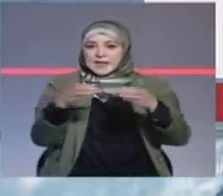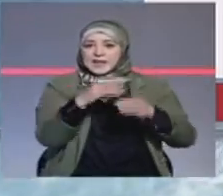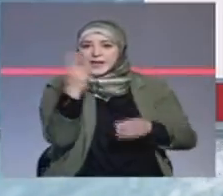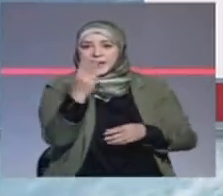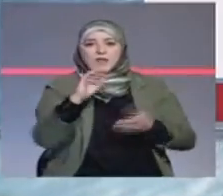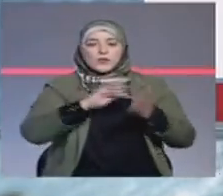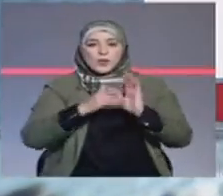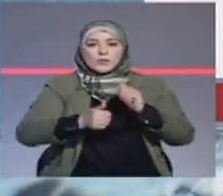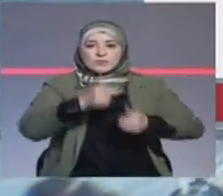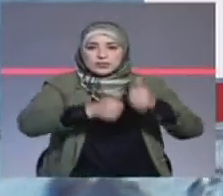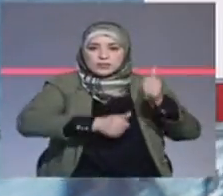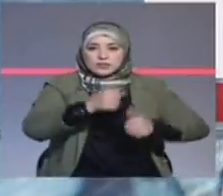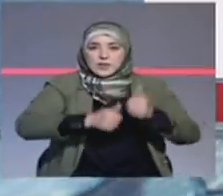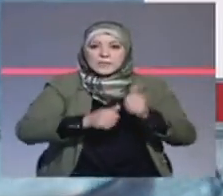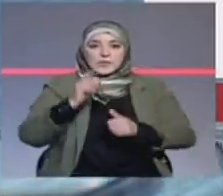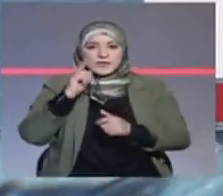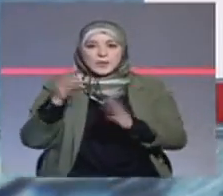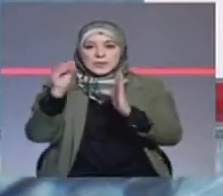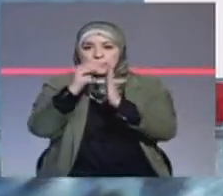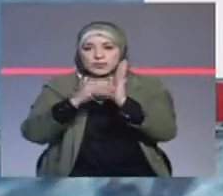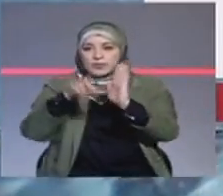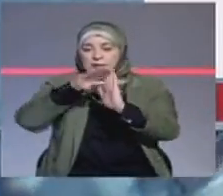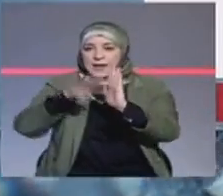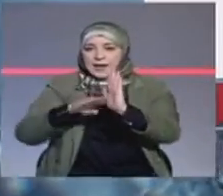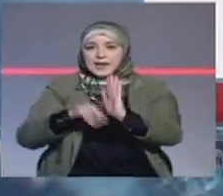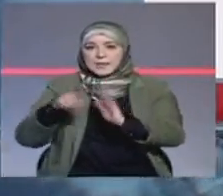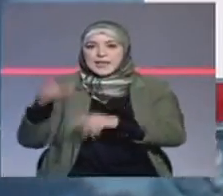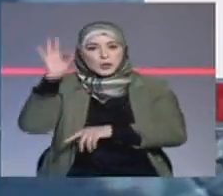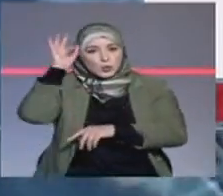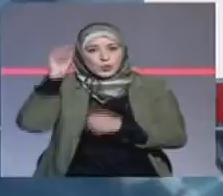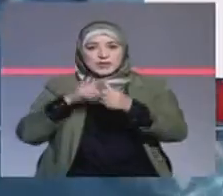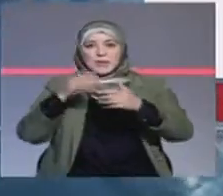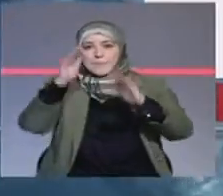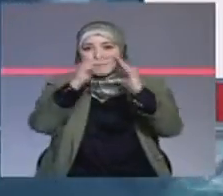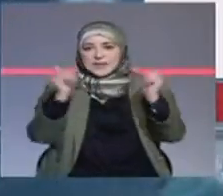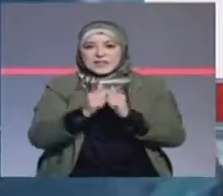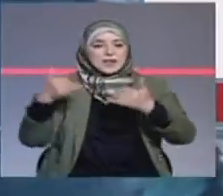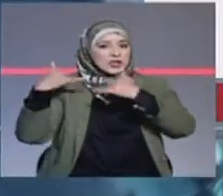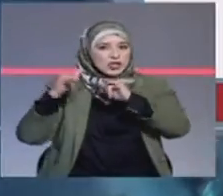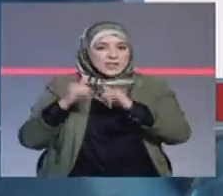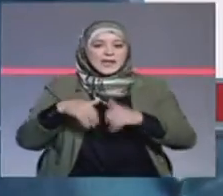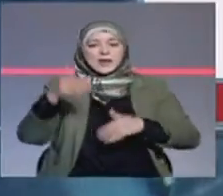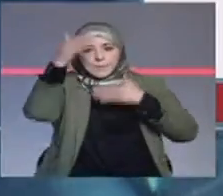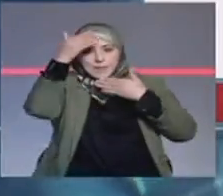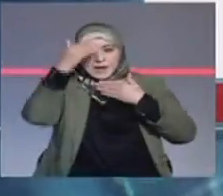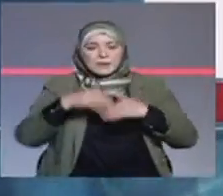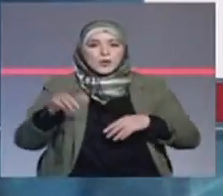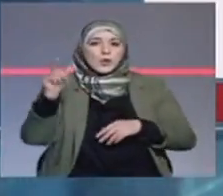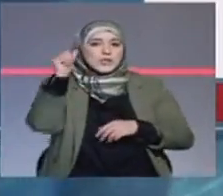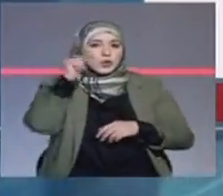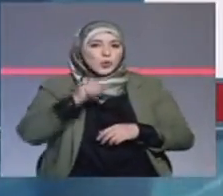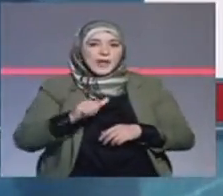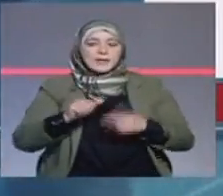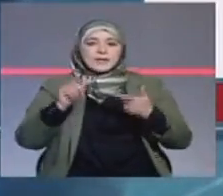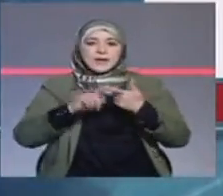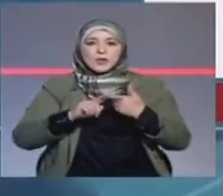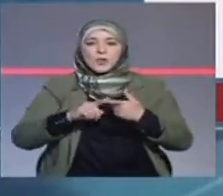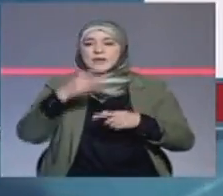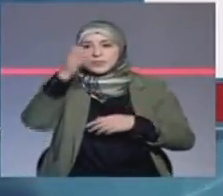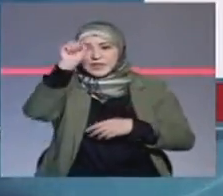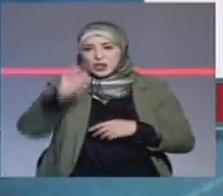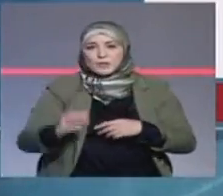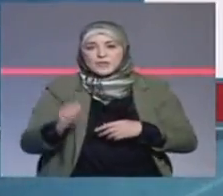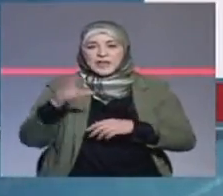كل مسابقة، وضمت القائمة إلى جانب تونس كل من مصر والجزائر والمغرب والسودان وجنوب